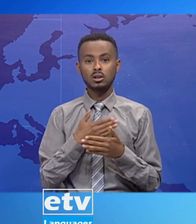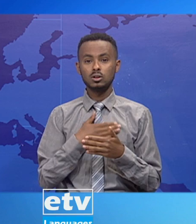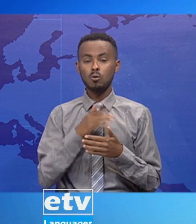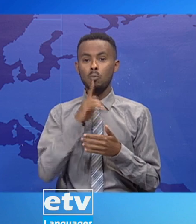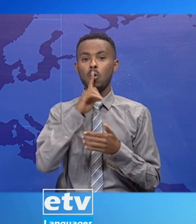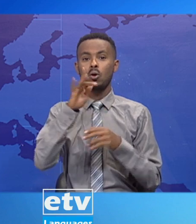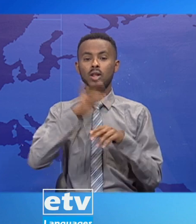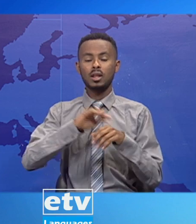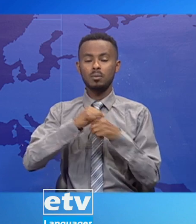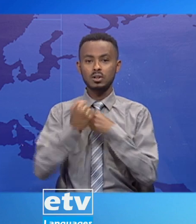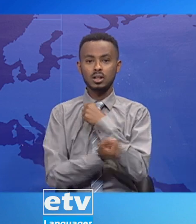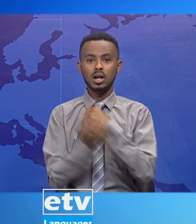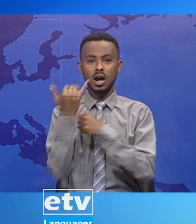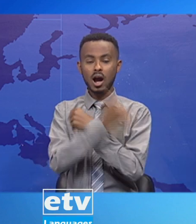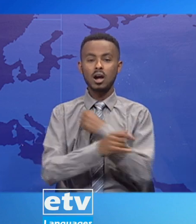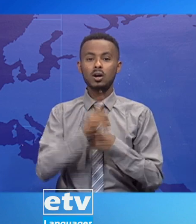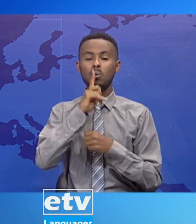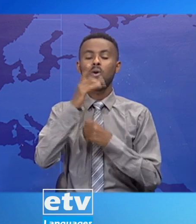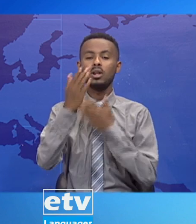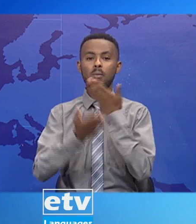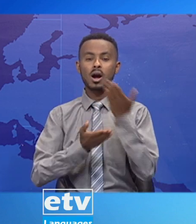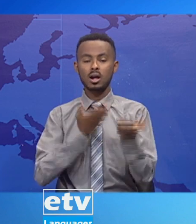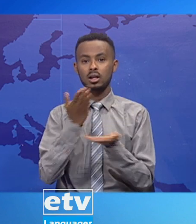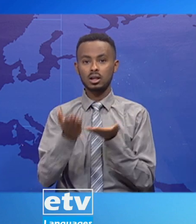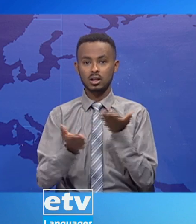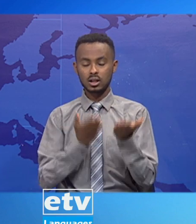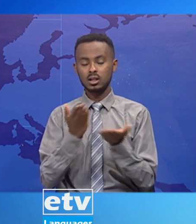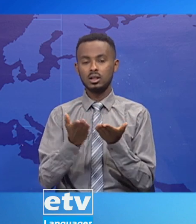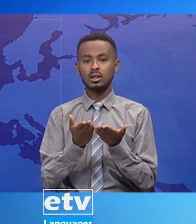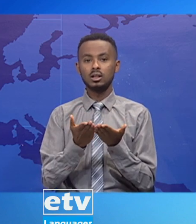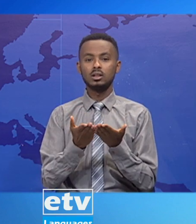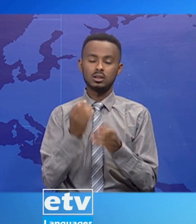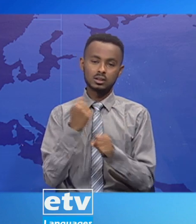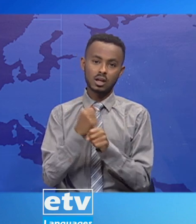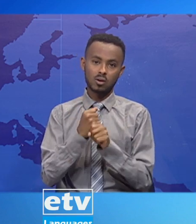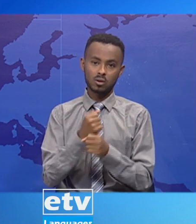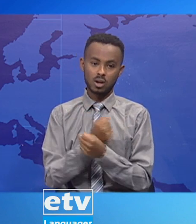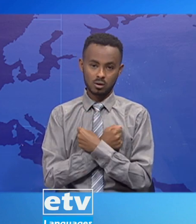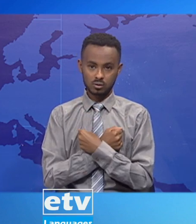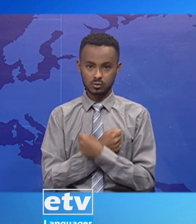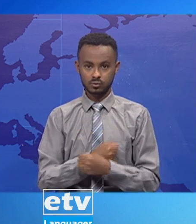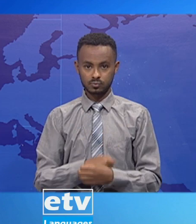በእውነት ላይ ተመሰረተ ሀገርን በእውነት ለማገልገል እንትጋለ ማለት ወዳለው።